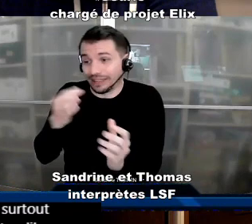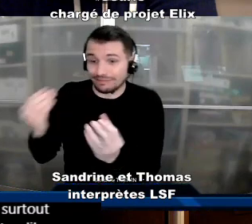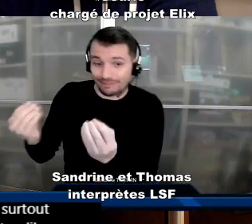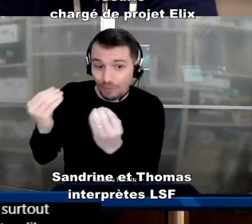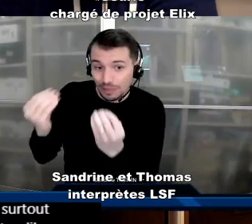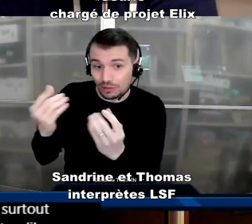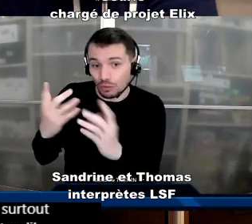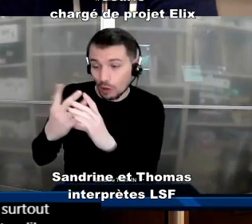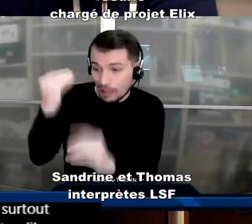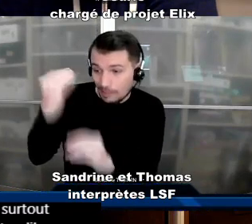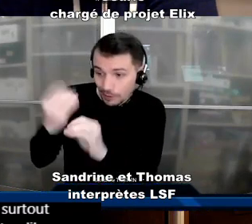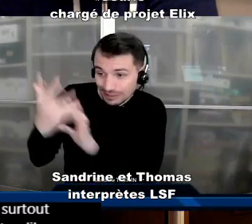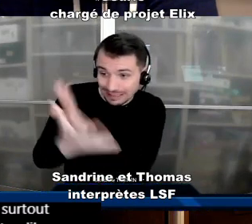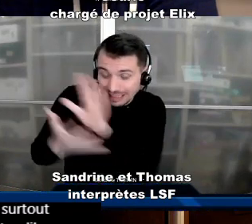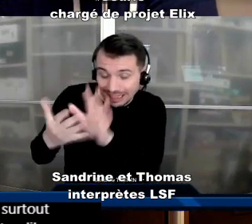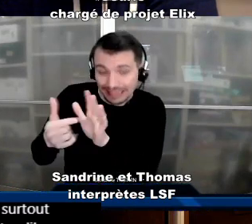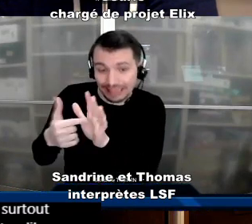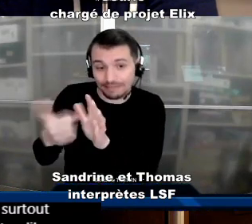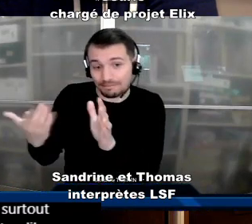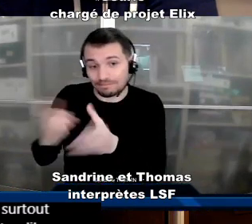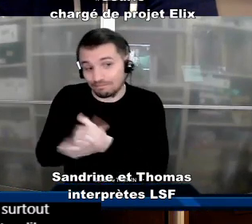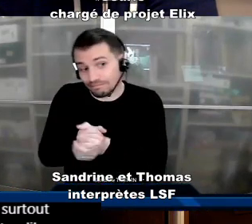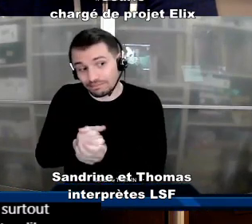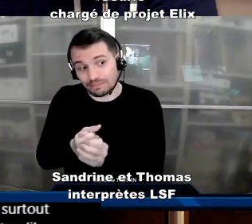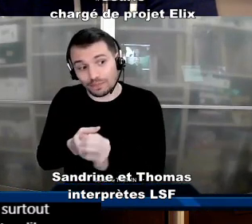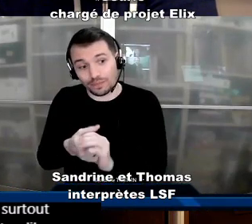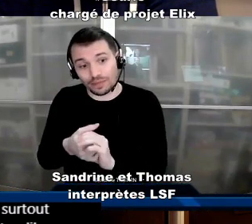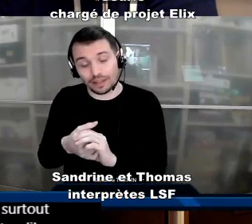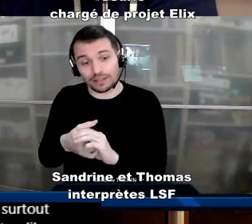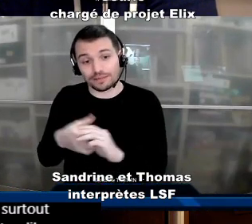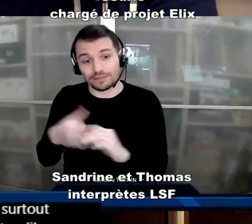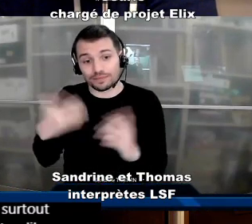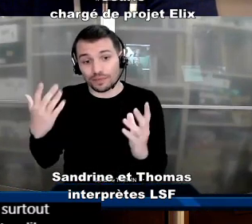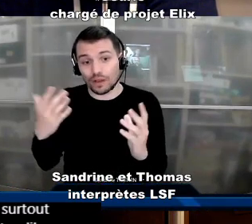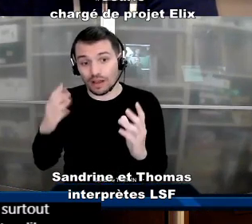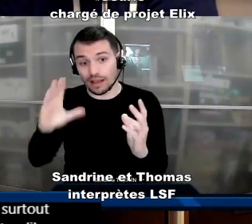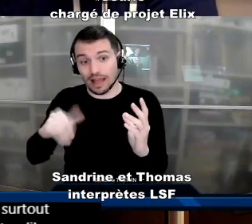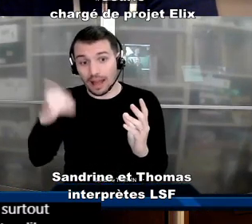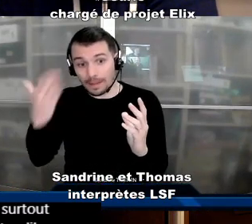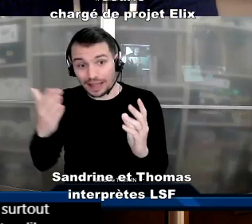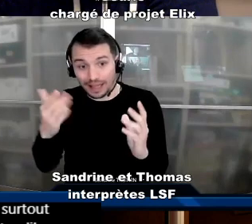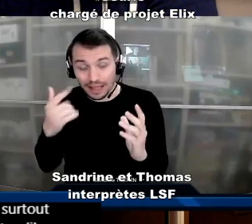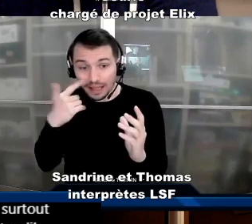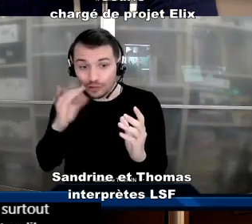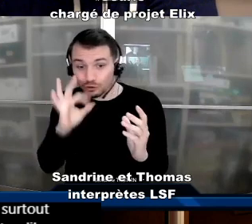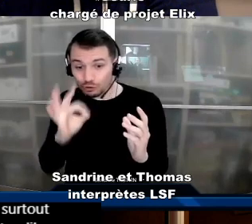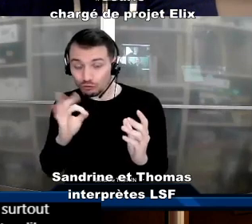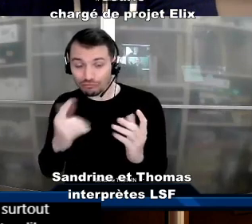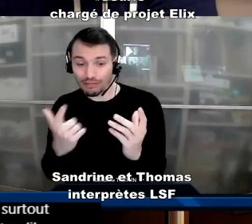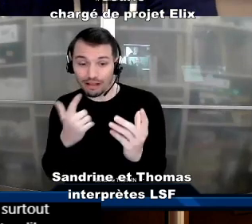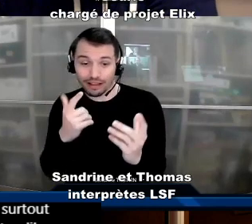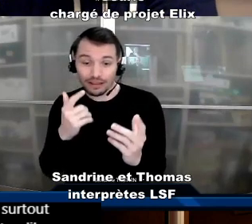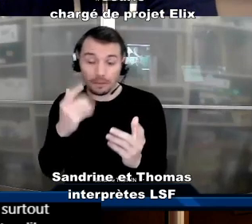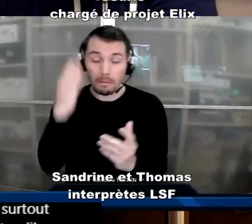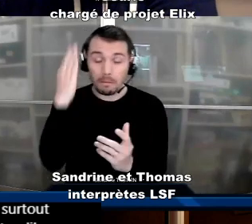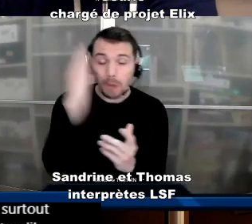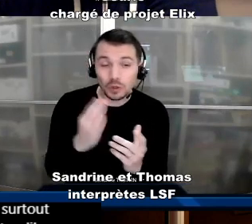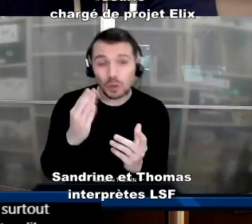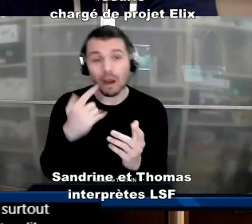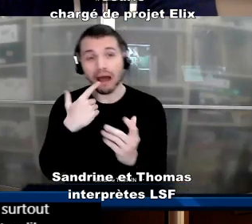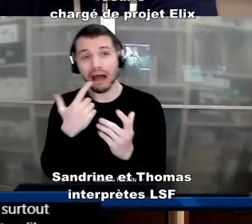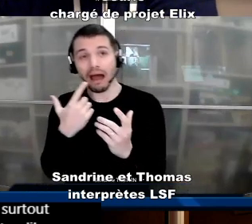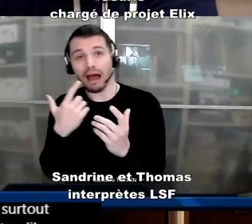pour apprendre la langue des signes. Plus il y aura d'outils, plus on sera susceptible de trouver celui qui correspond à notre usage et à notre disponibilité.